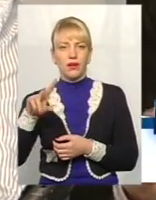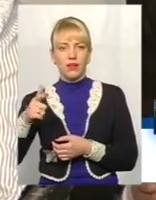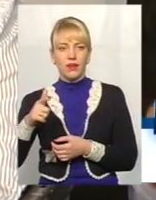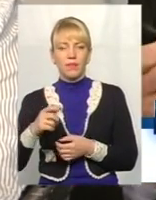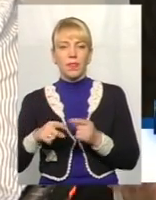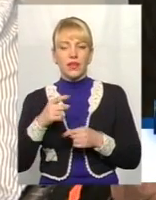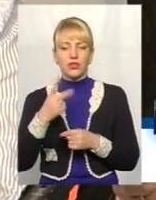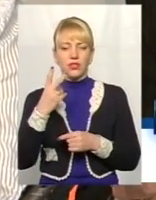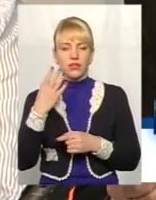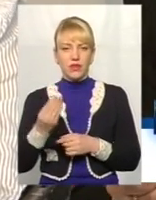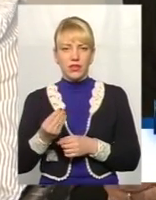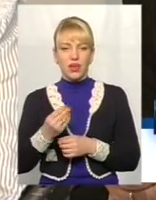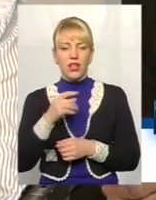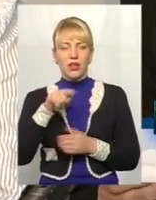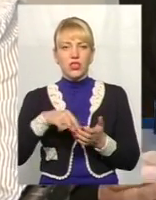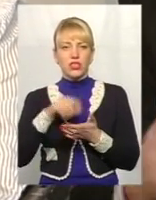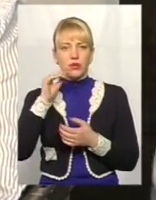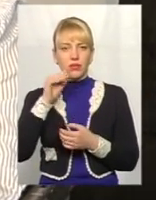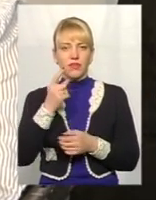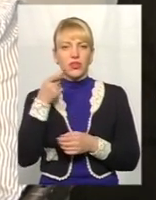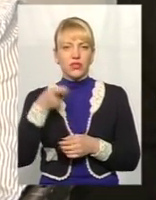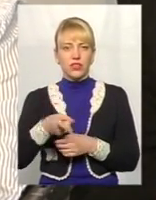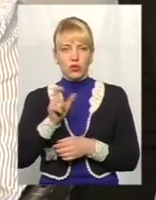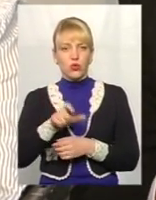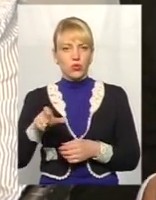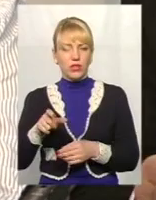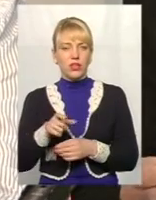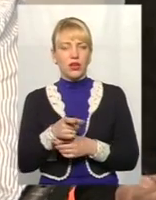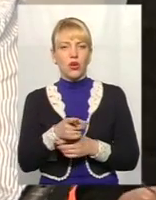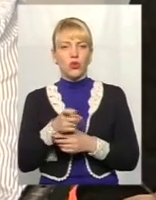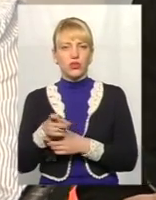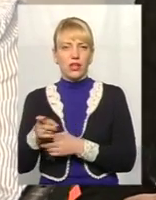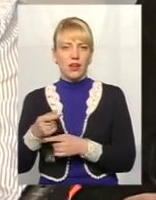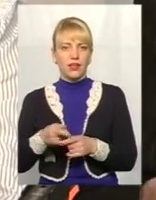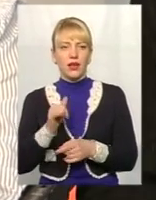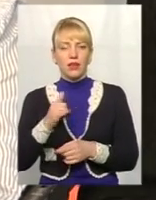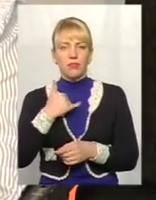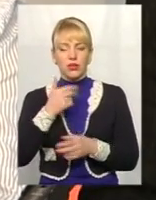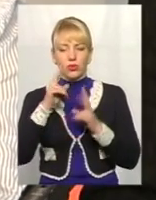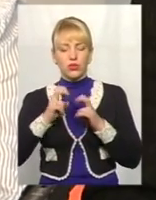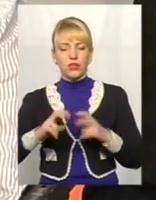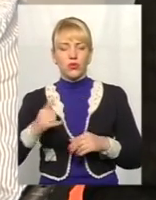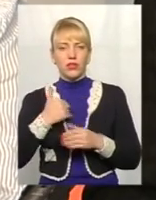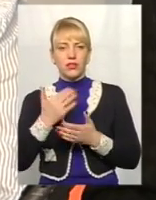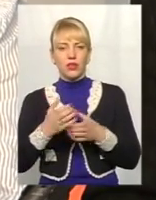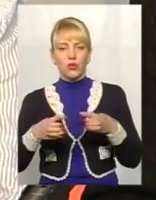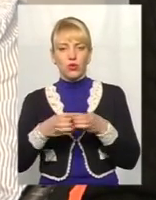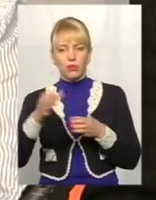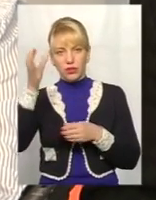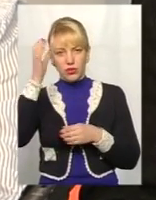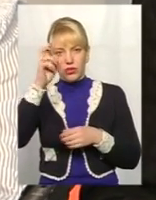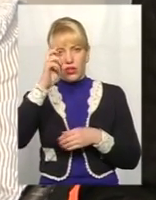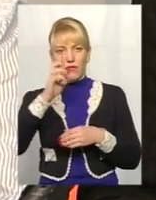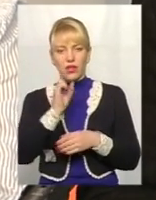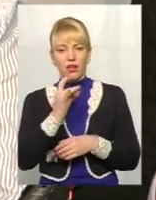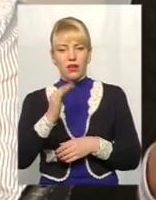дні в Шепетівці 1000 людей розстріляли. Ми досліджуємо, в нас є група науковців в Державному архіві, ми